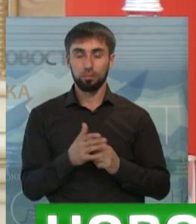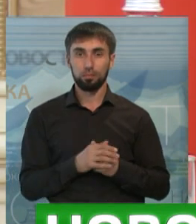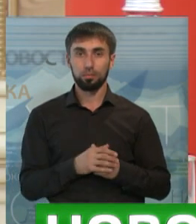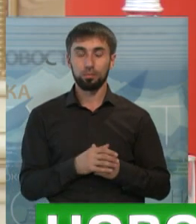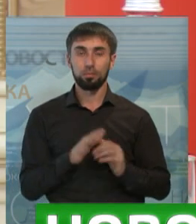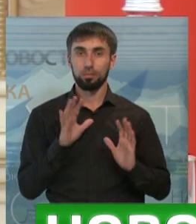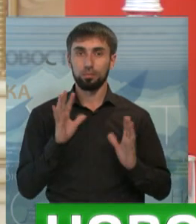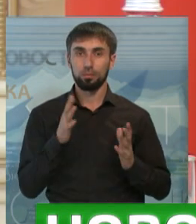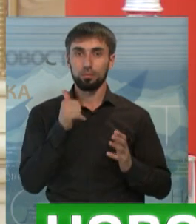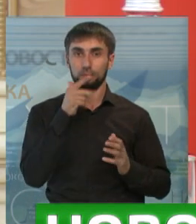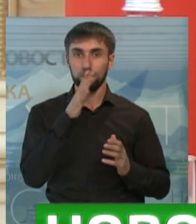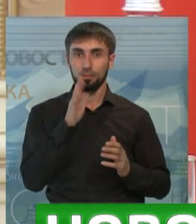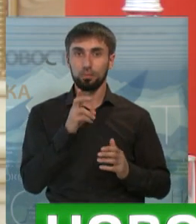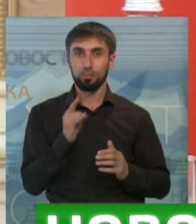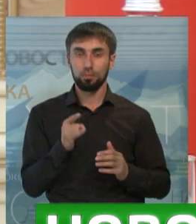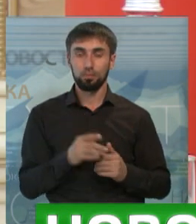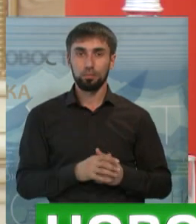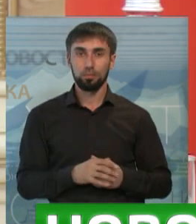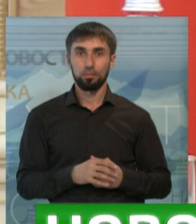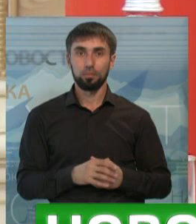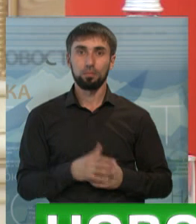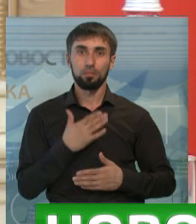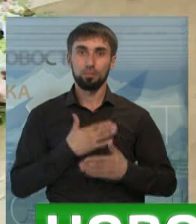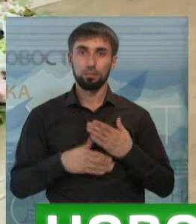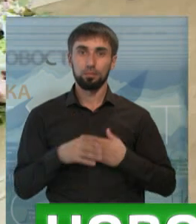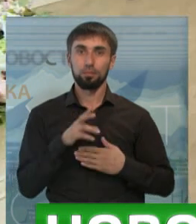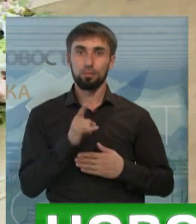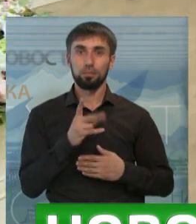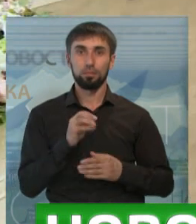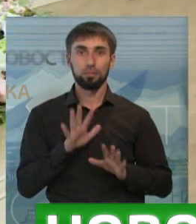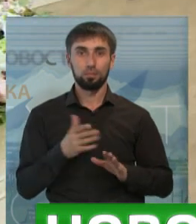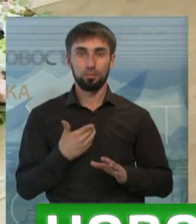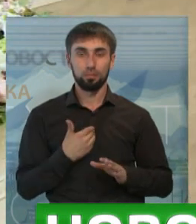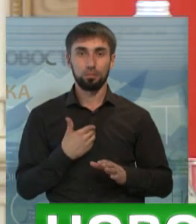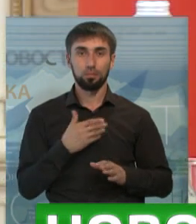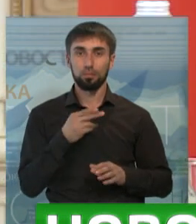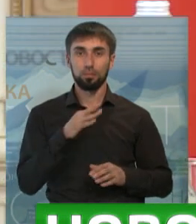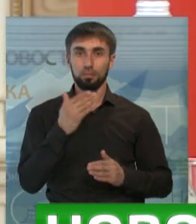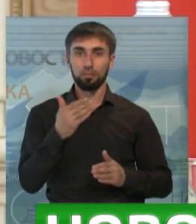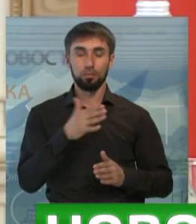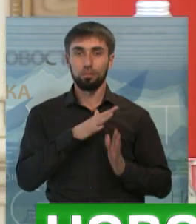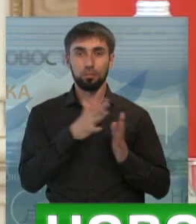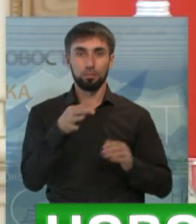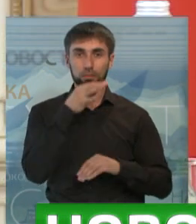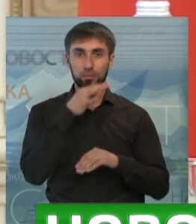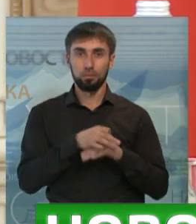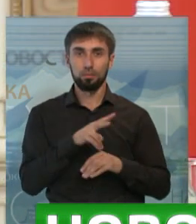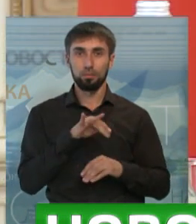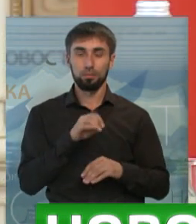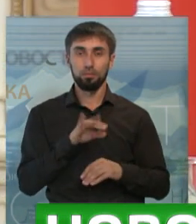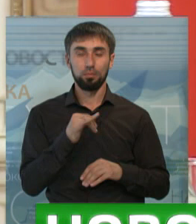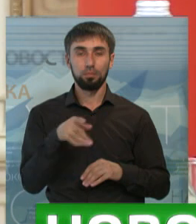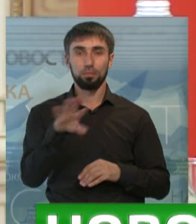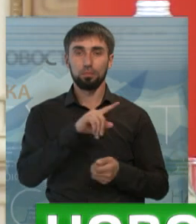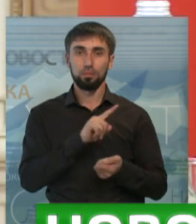ситуация которая бы радовала бы не только нас на вас большая ответственность лежит ну вам надо с людьми